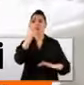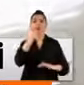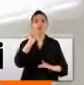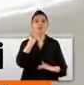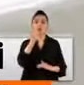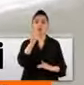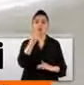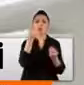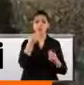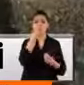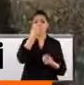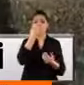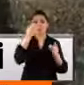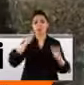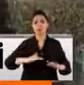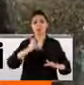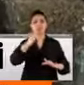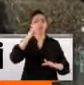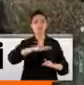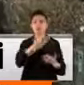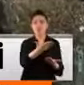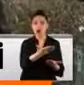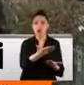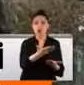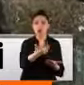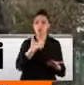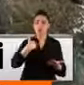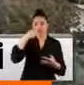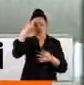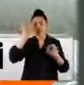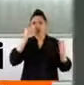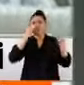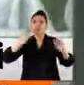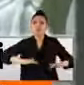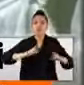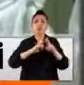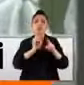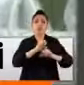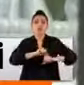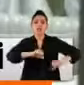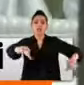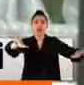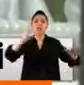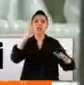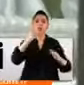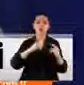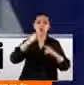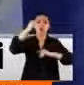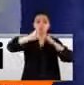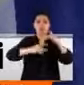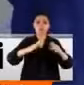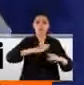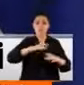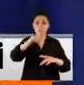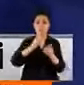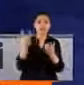Efe'den güzel haber bekliyor. Küçücük bedenler işte, yani biz de burada çaresiz bekliyoruz. Covid salgınında 3. dalgayı yaşayan Türkiye'de vakalardaki